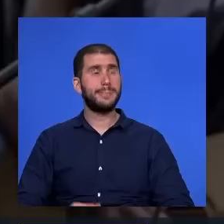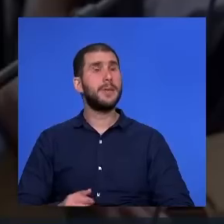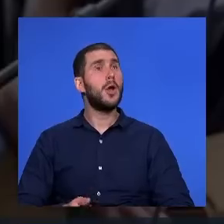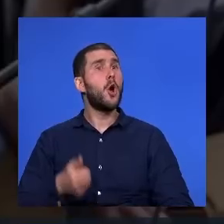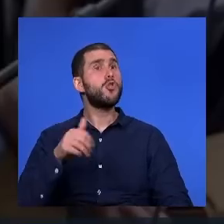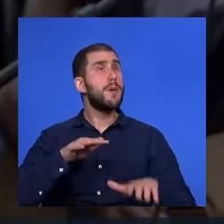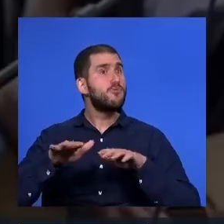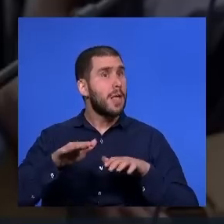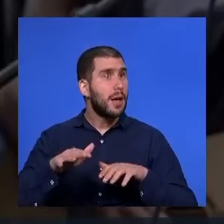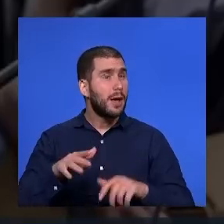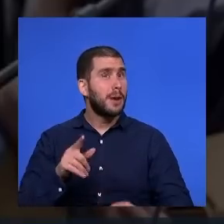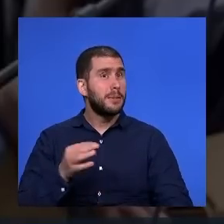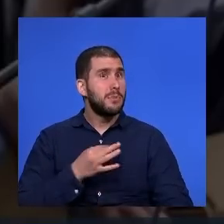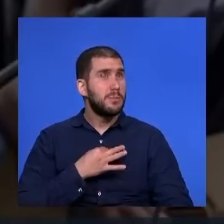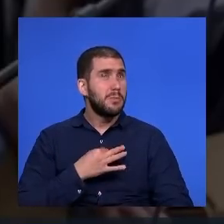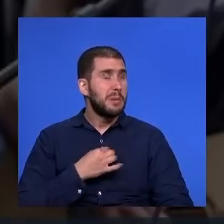ראש ממשלה?